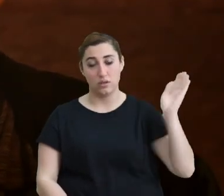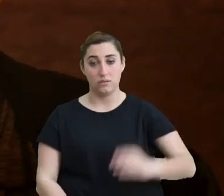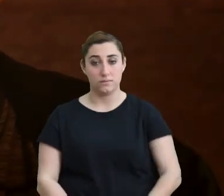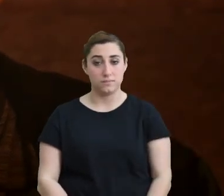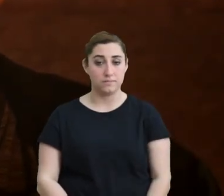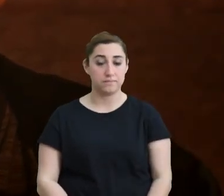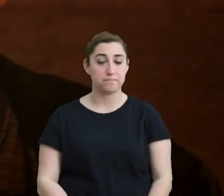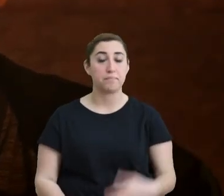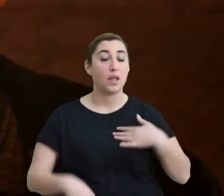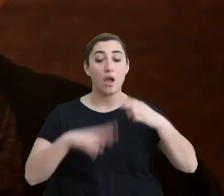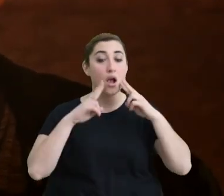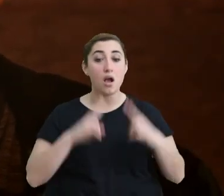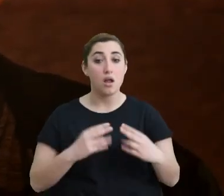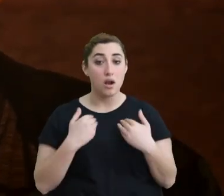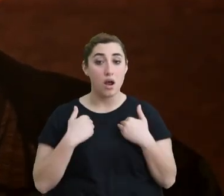Hüküm